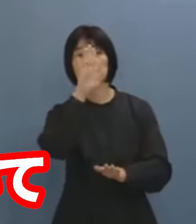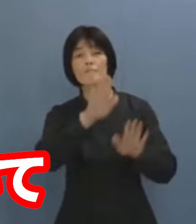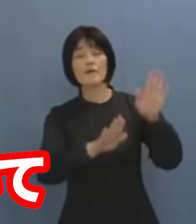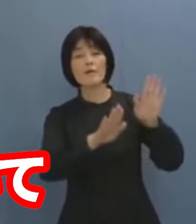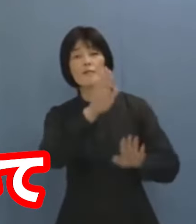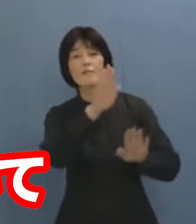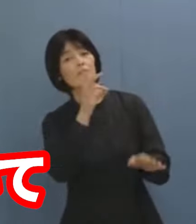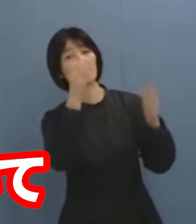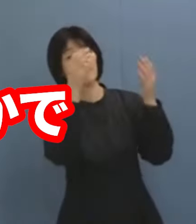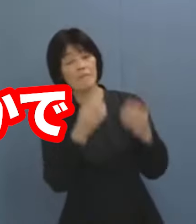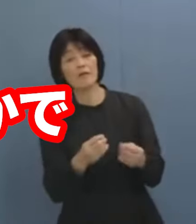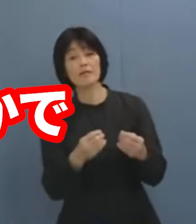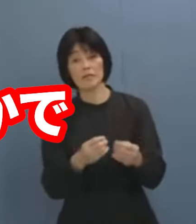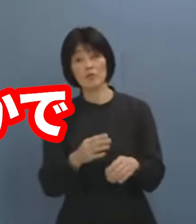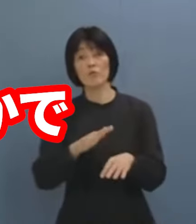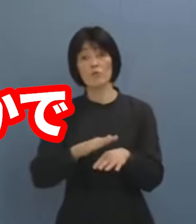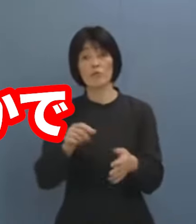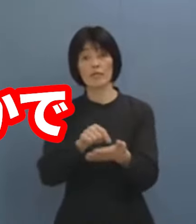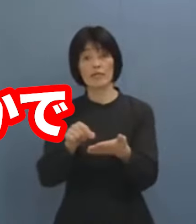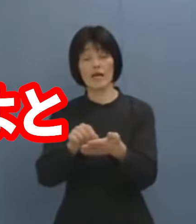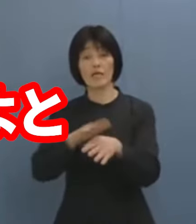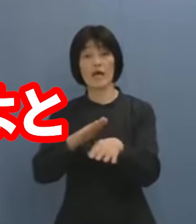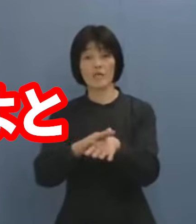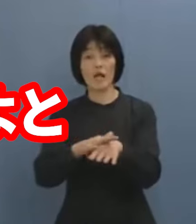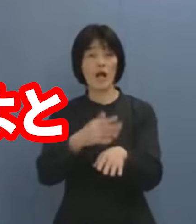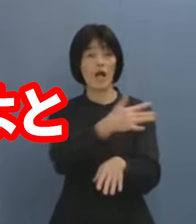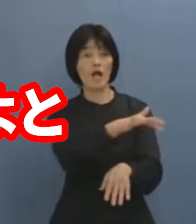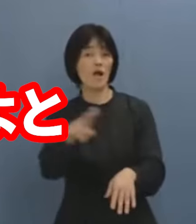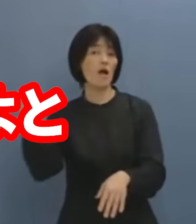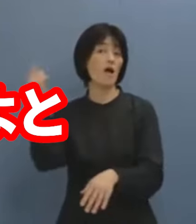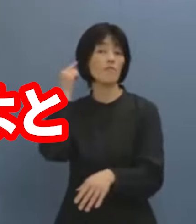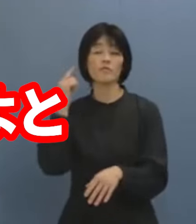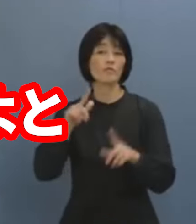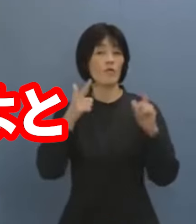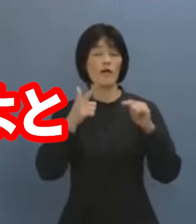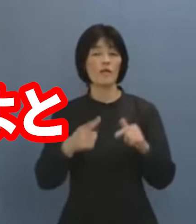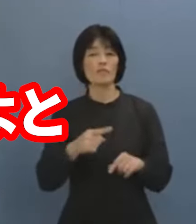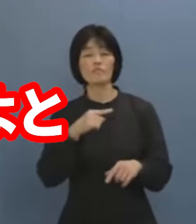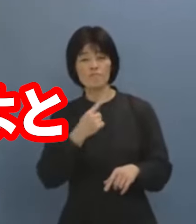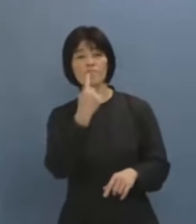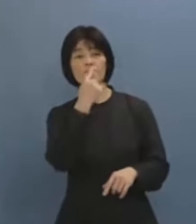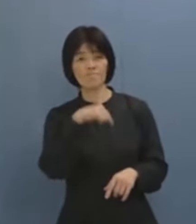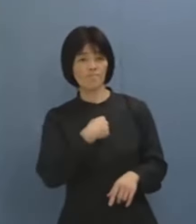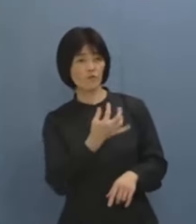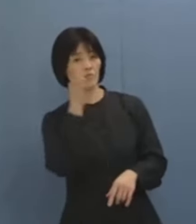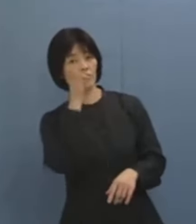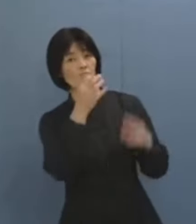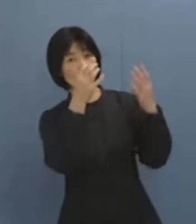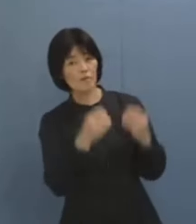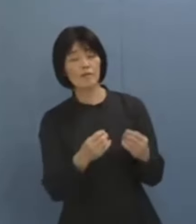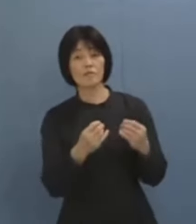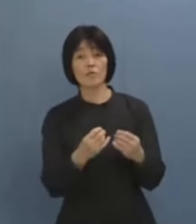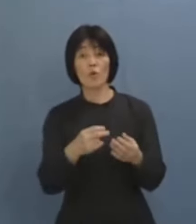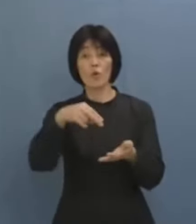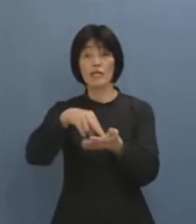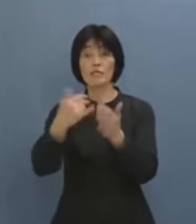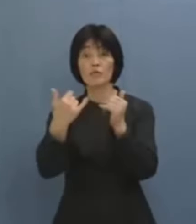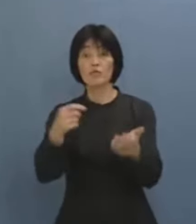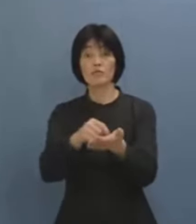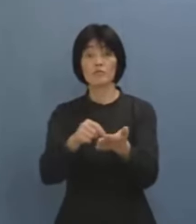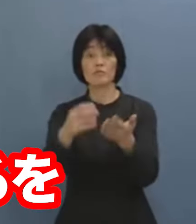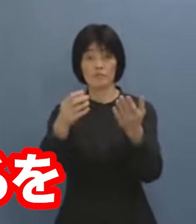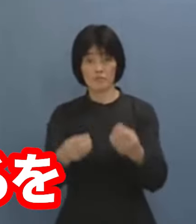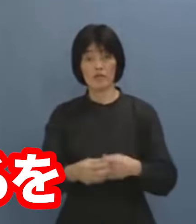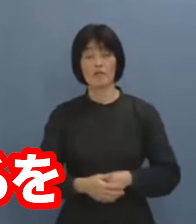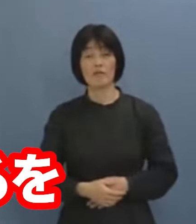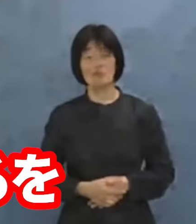仕方をされてて、人捨てとかですね、伝聞とかではなく実際に見聞きしましたよというような方が書かれていると。でそこで先ほど知